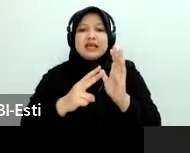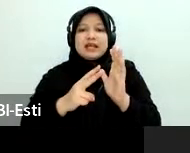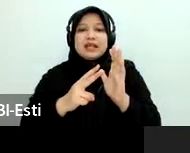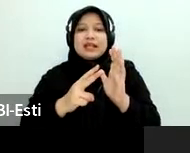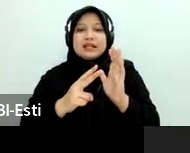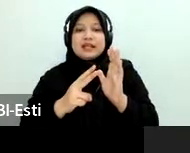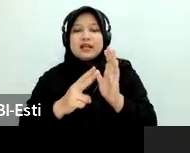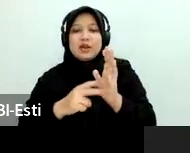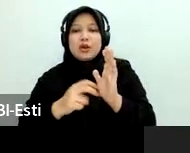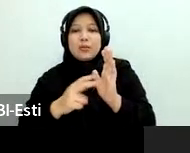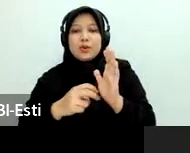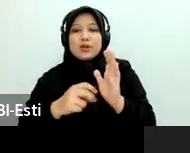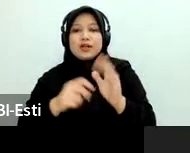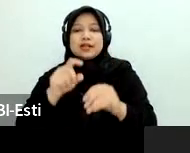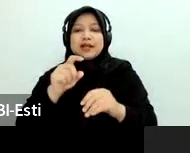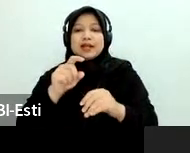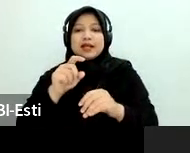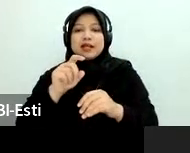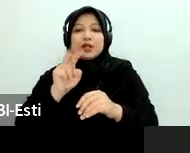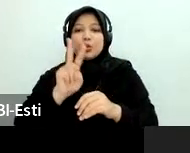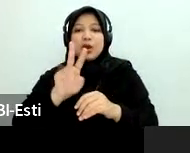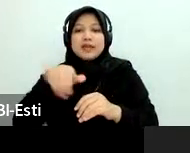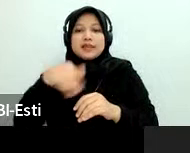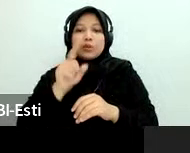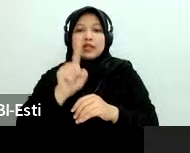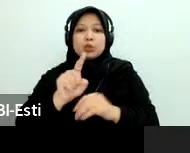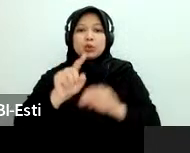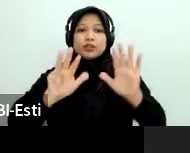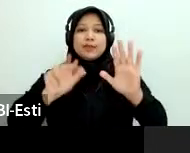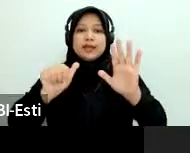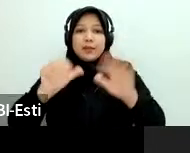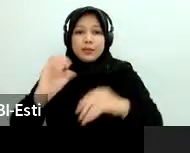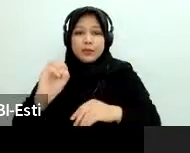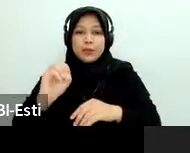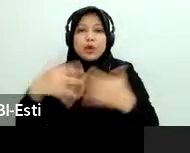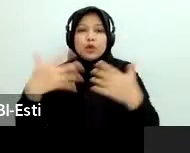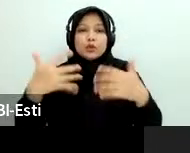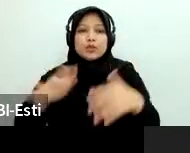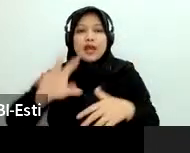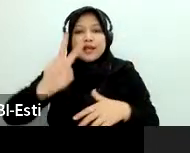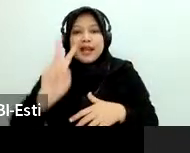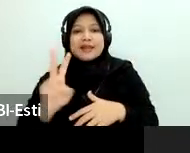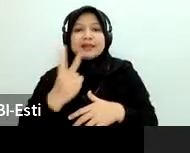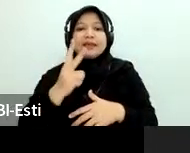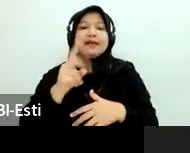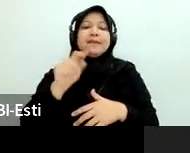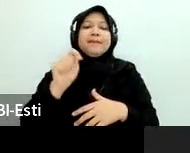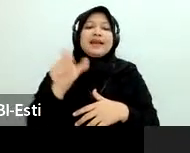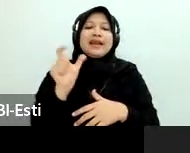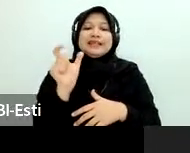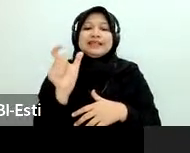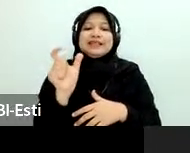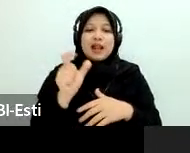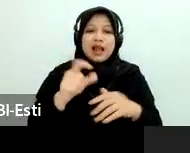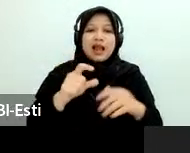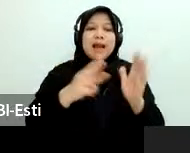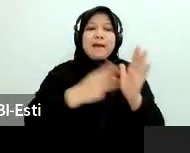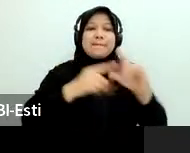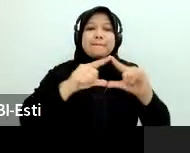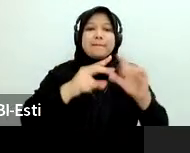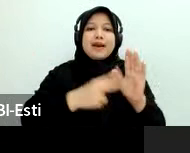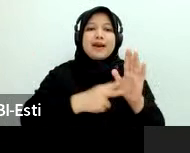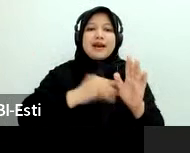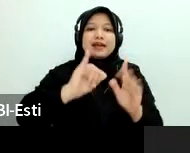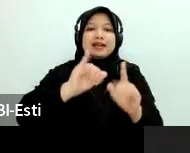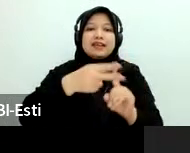amanah dan manifesto yang kemudian aman investor hilang pada masa orde baru karena standardisasi bahasa dan kata